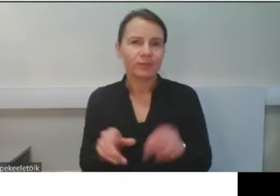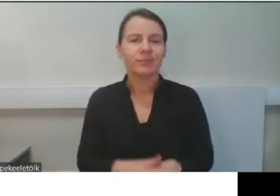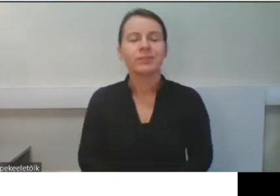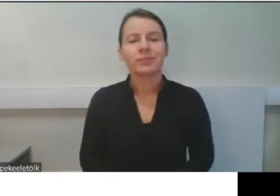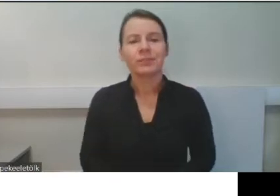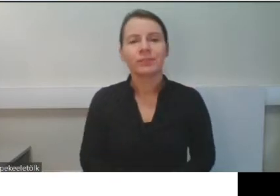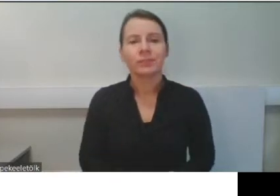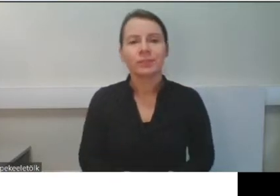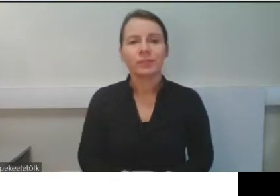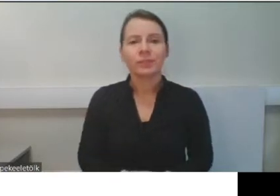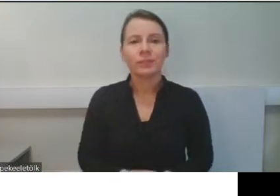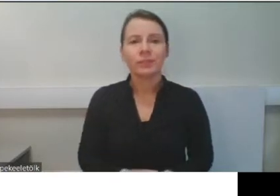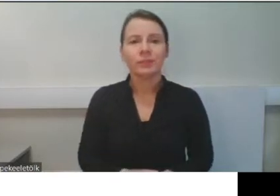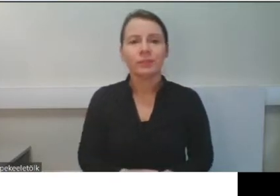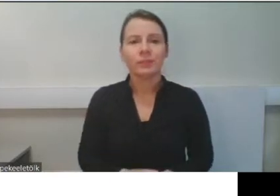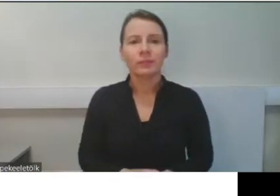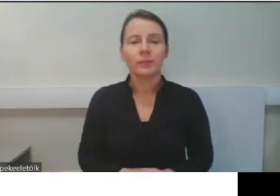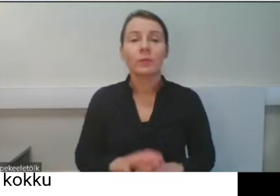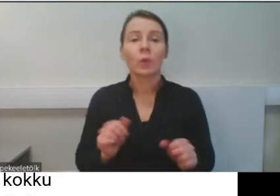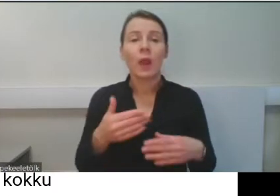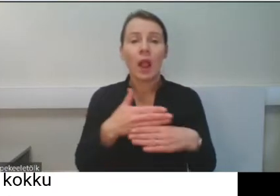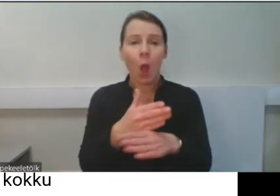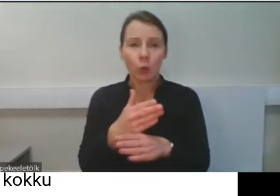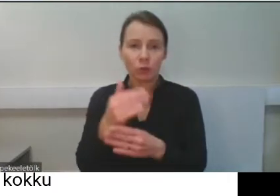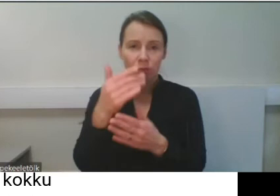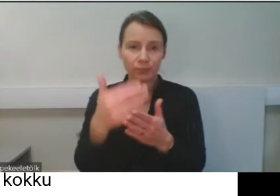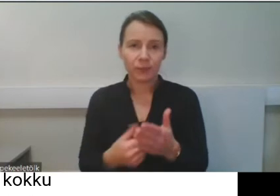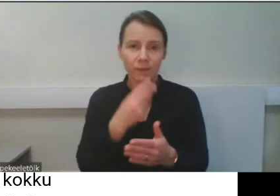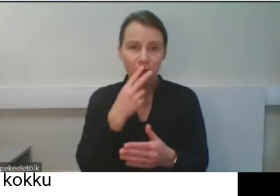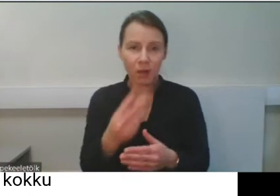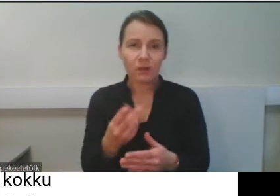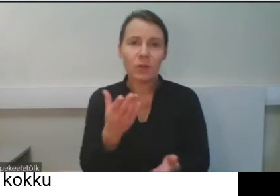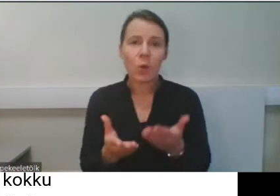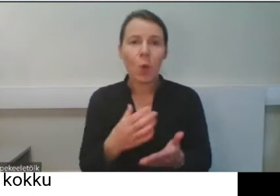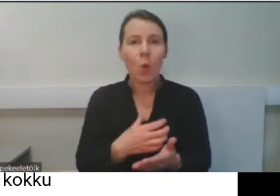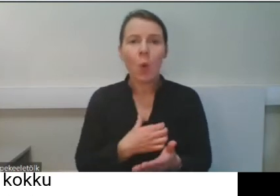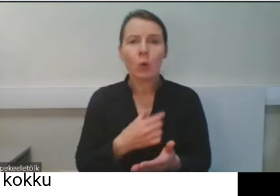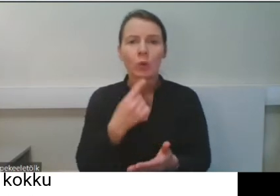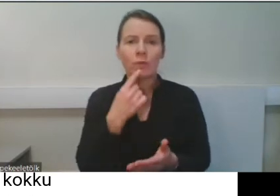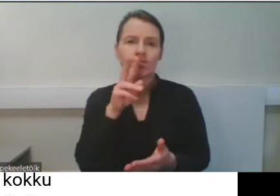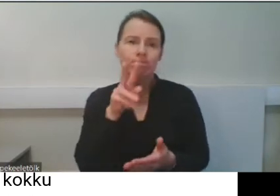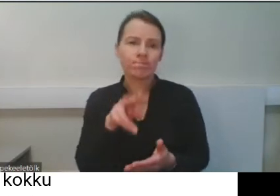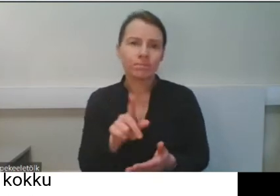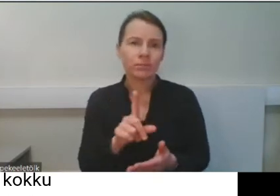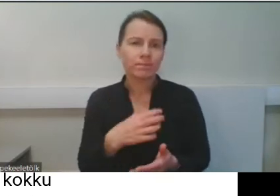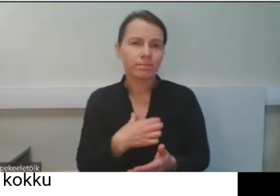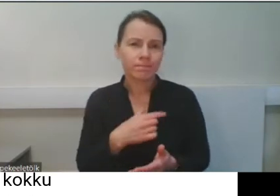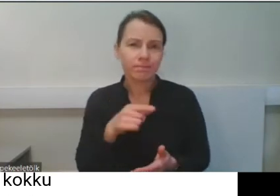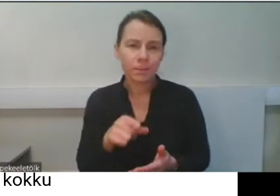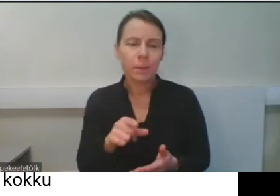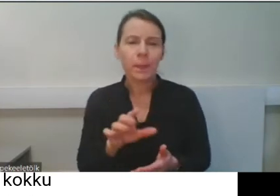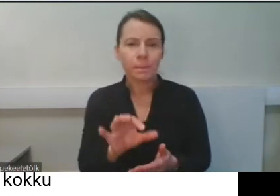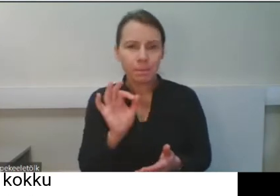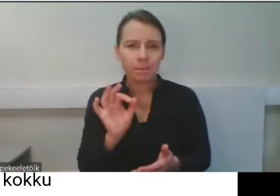kaoga ainult. Võib edasi panna. Ja kulutuste puhul peamised